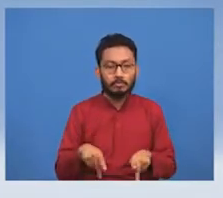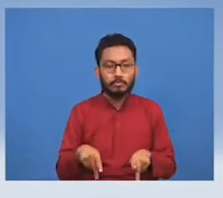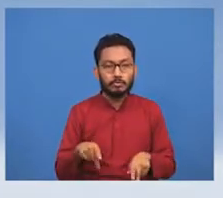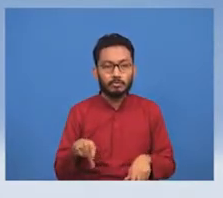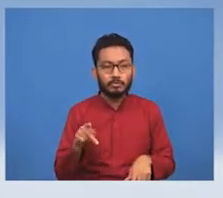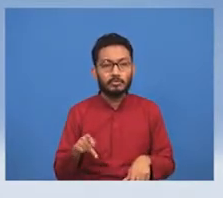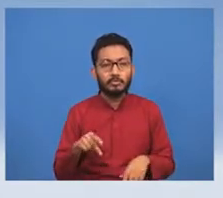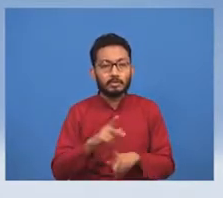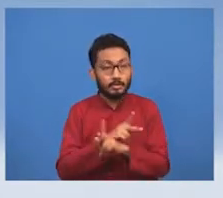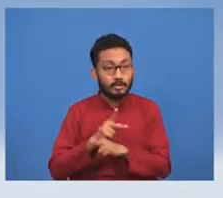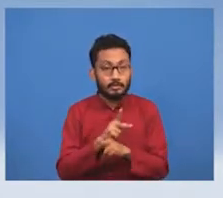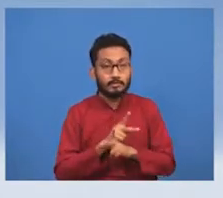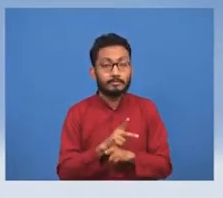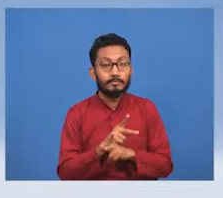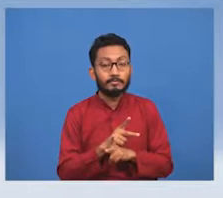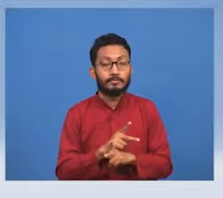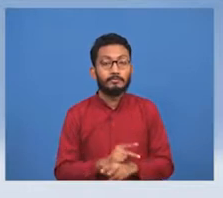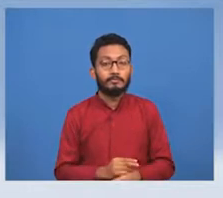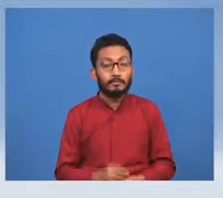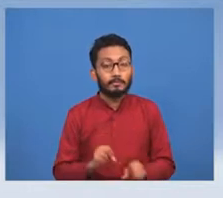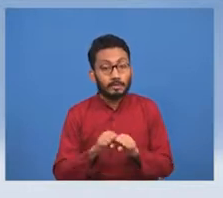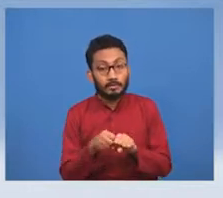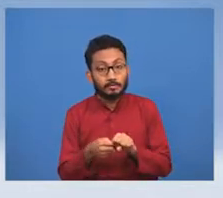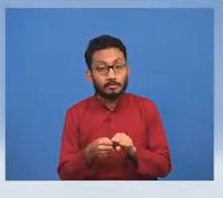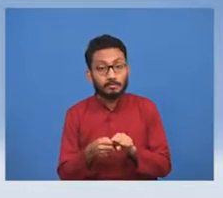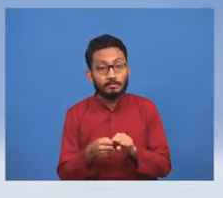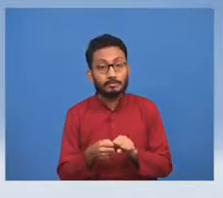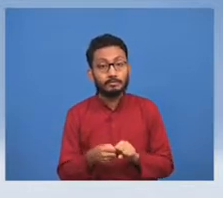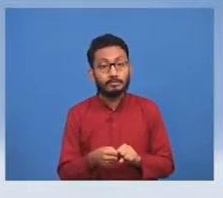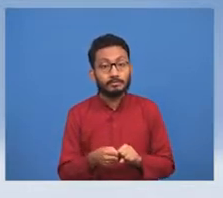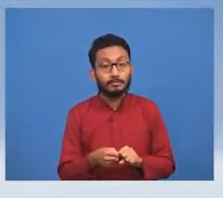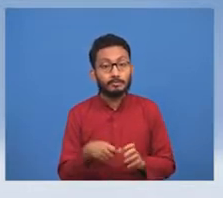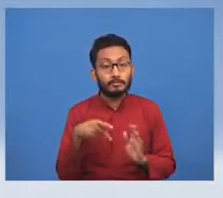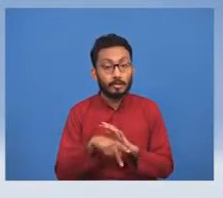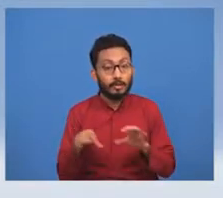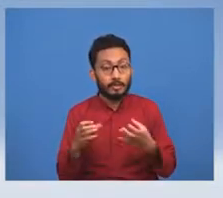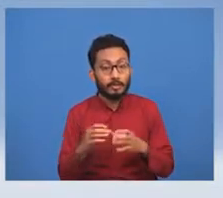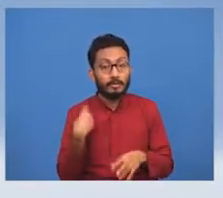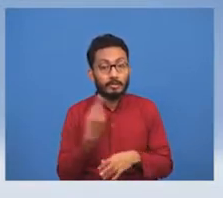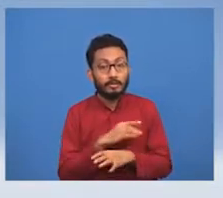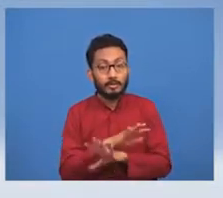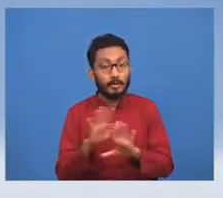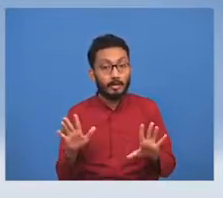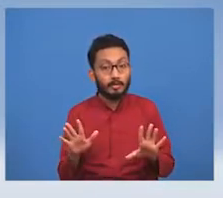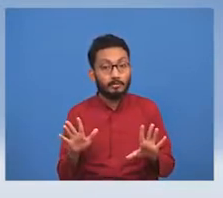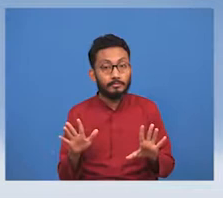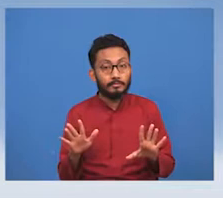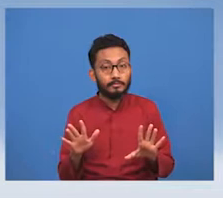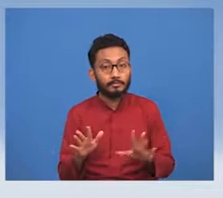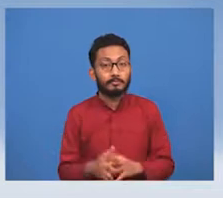dan berjaga-jaga agar setiap tingkah laku kita tidak bertentangan dengan perintah Allah Subhanahu Wa Taala.